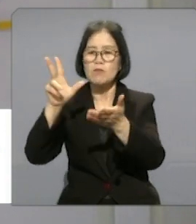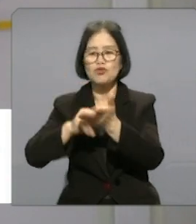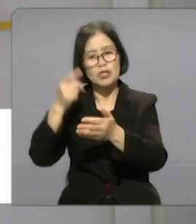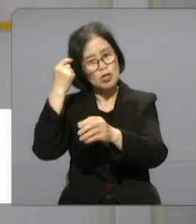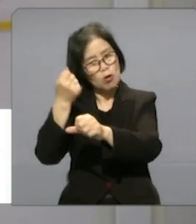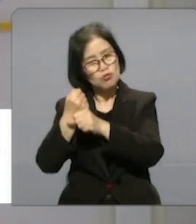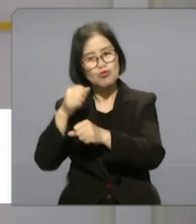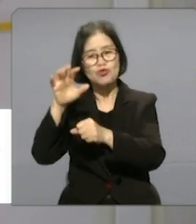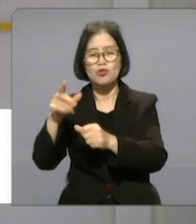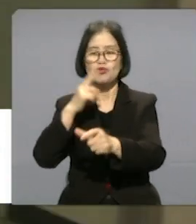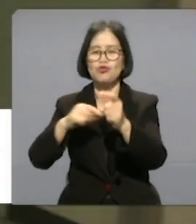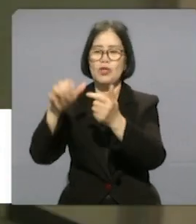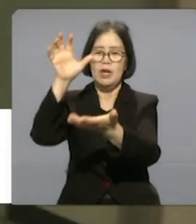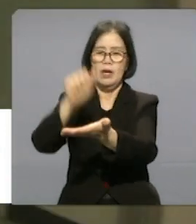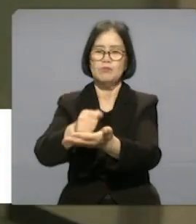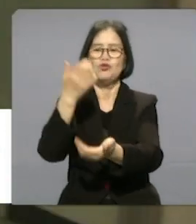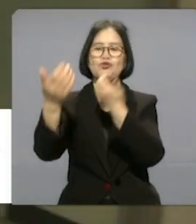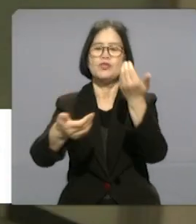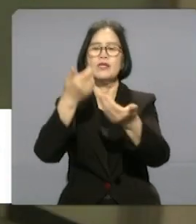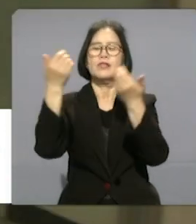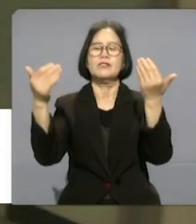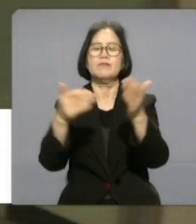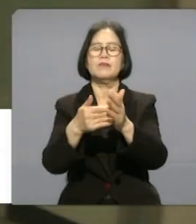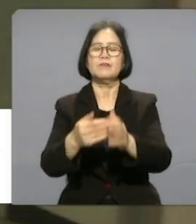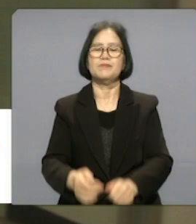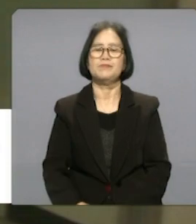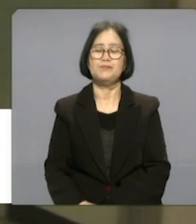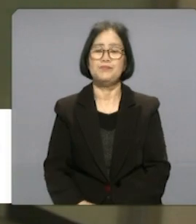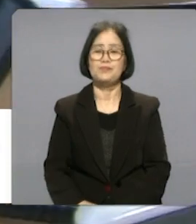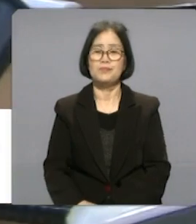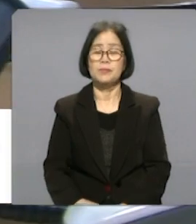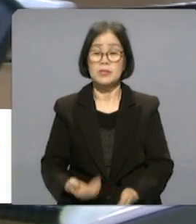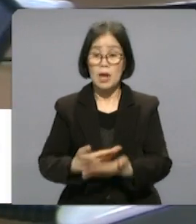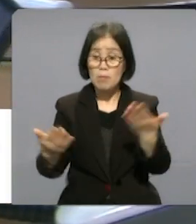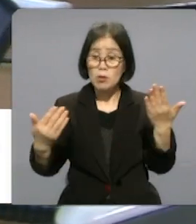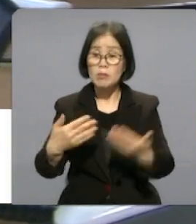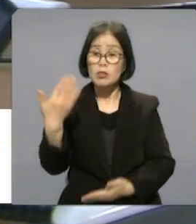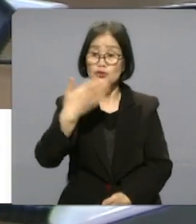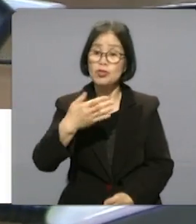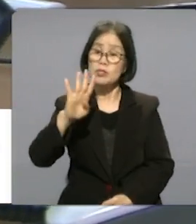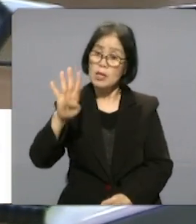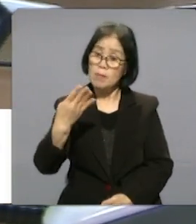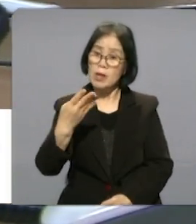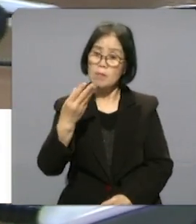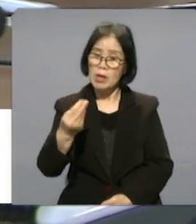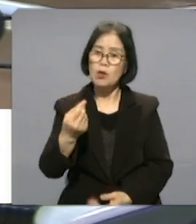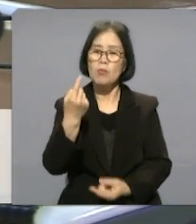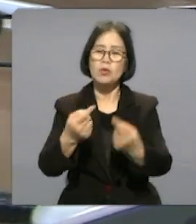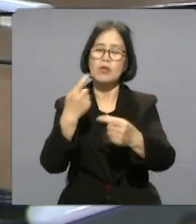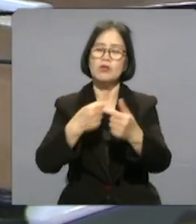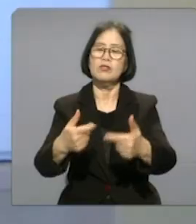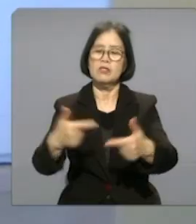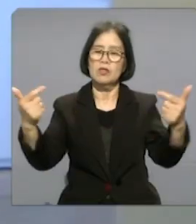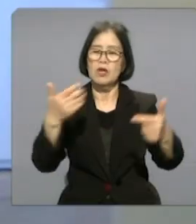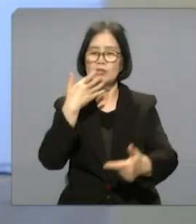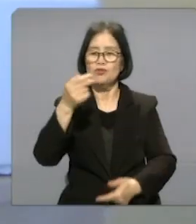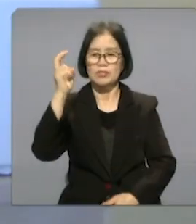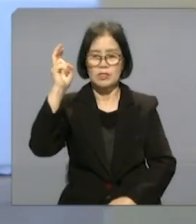연구소를 추가 압수수색했습니다. 살포 금액이 9,400만 원보다 커질 수 있다는 전망이